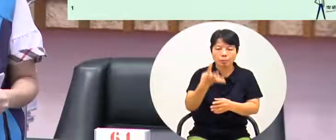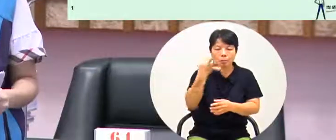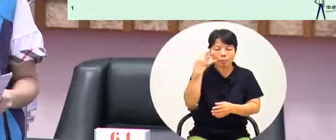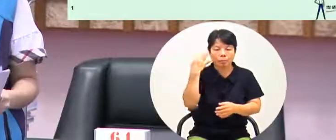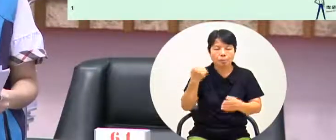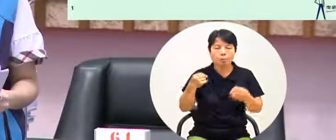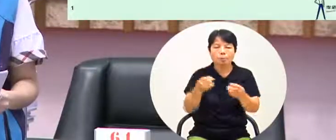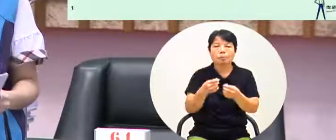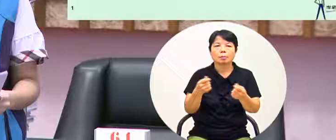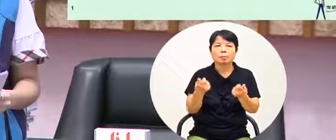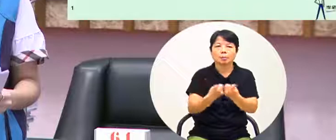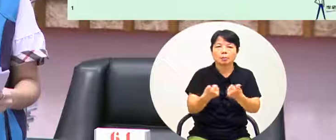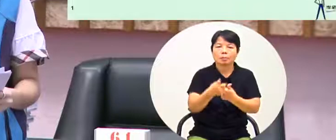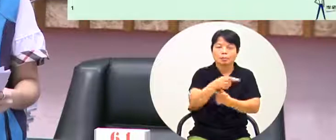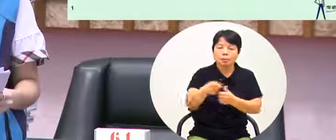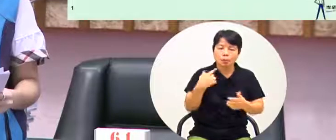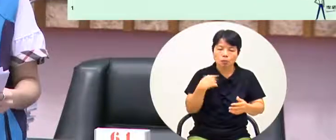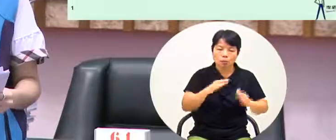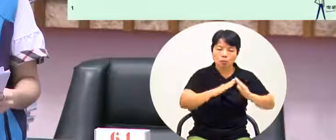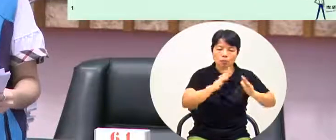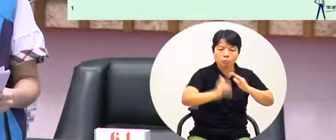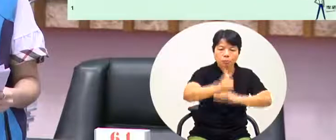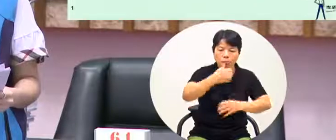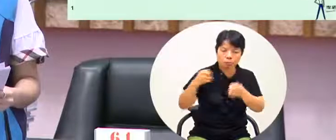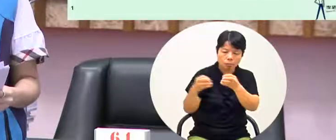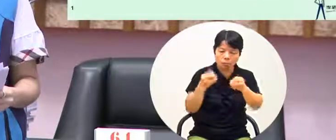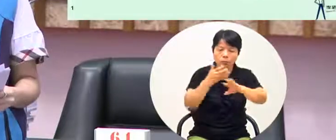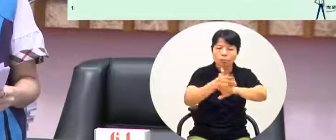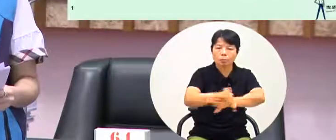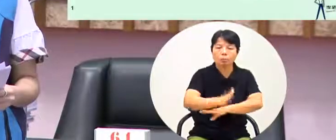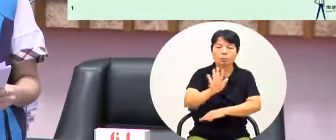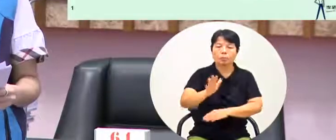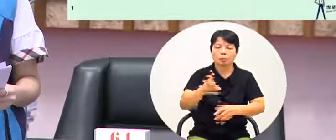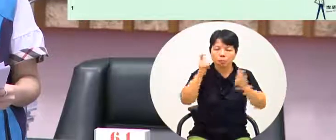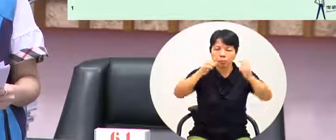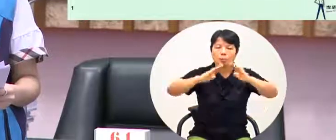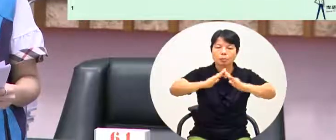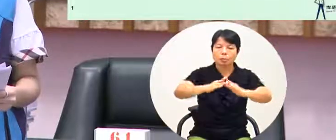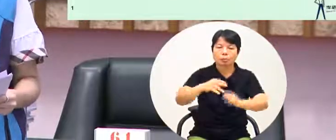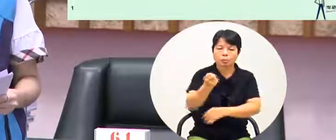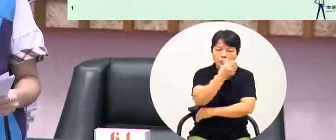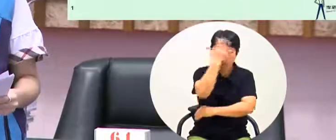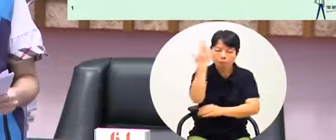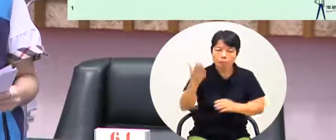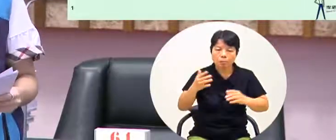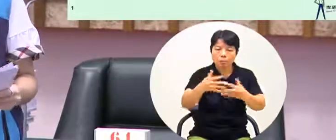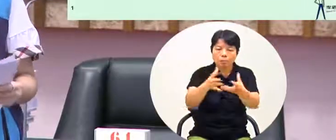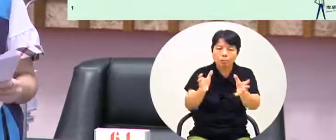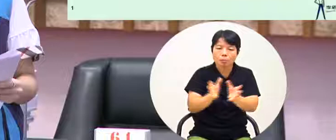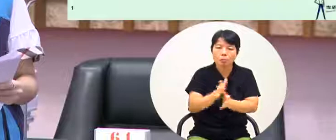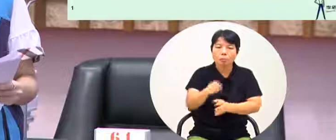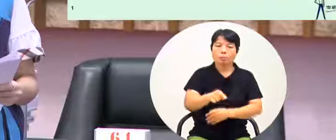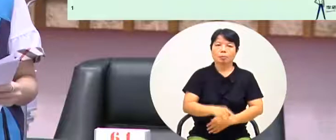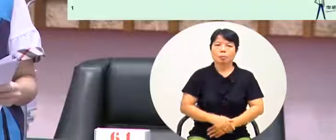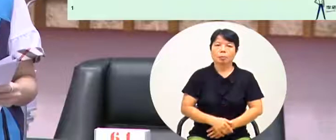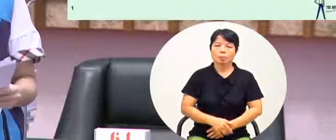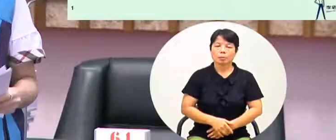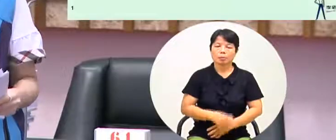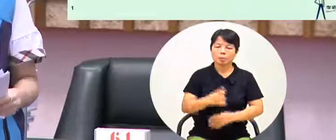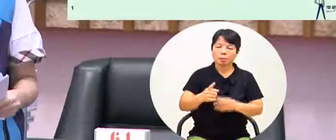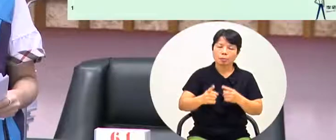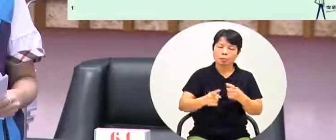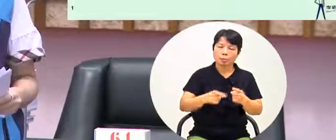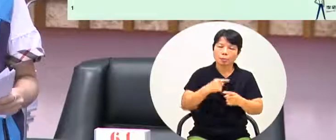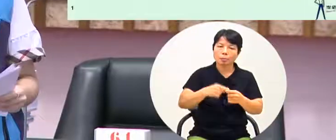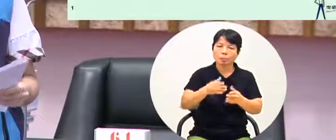市长讨论过这些问题哦，那高雄市针对年轻人应该是还有 那个青年住青年住宅，不